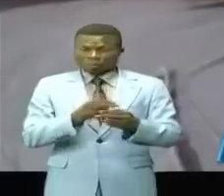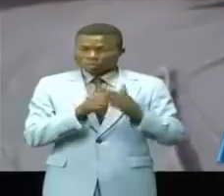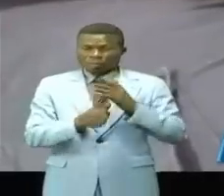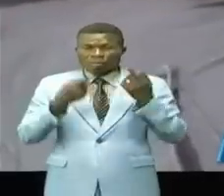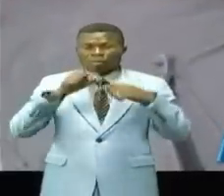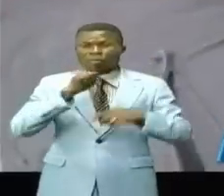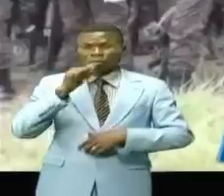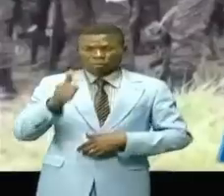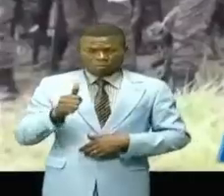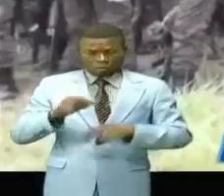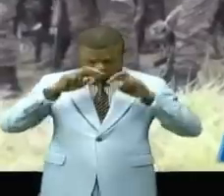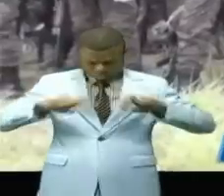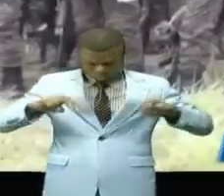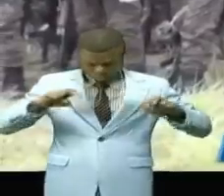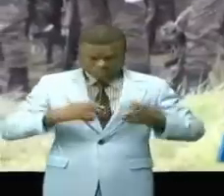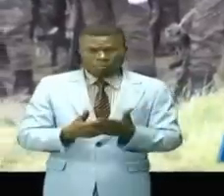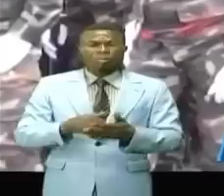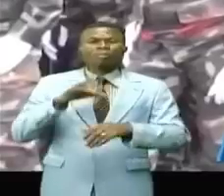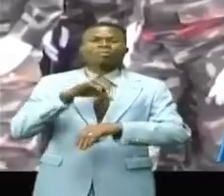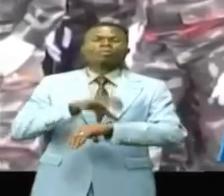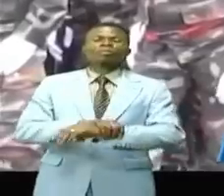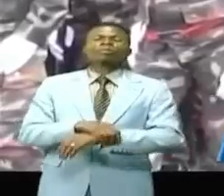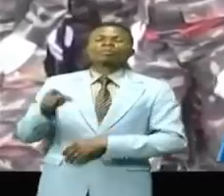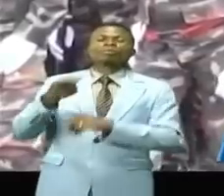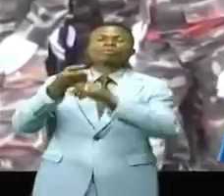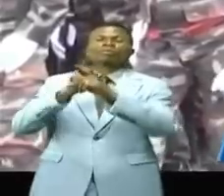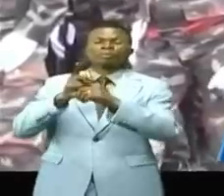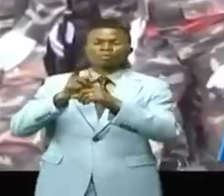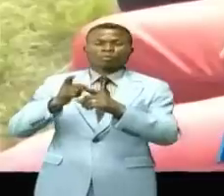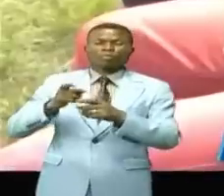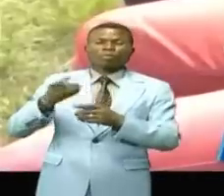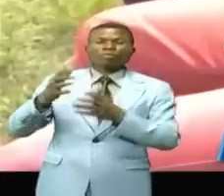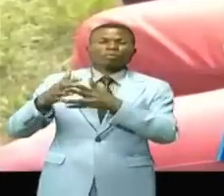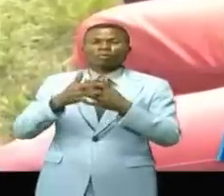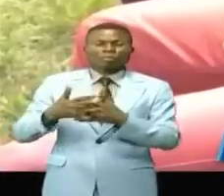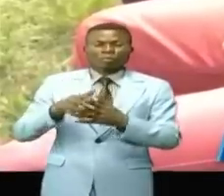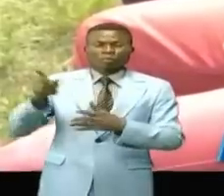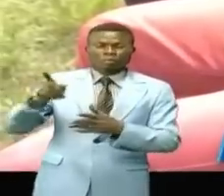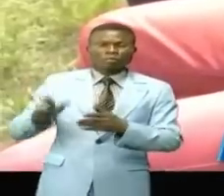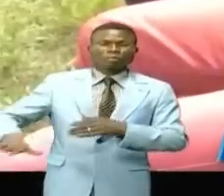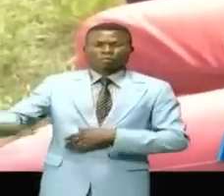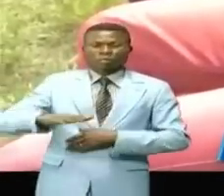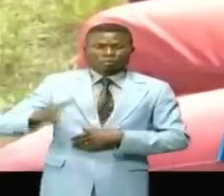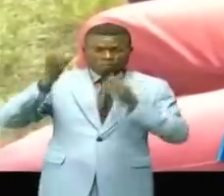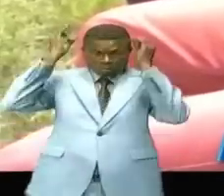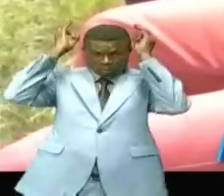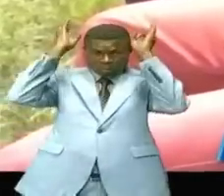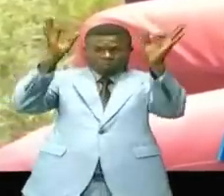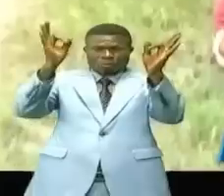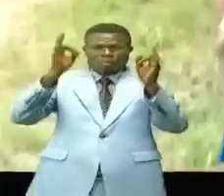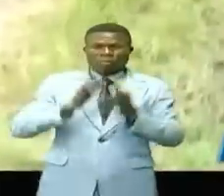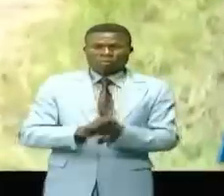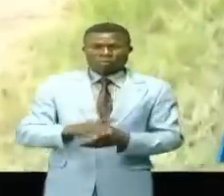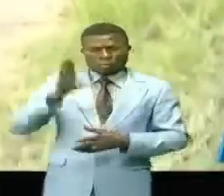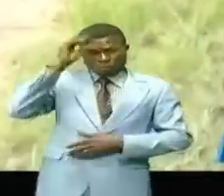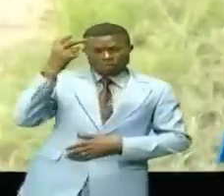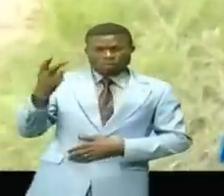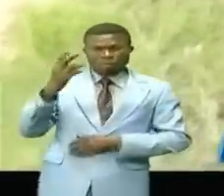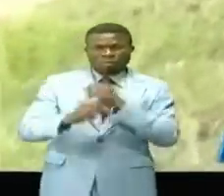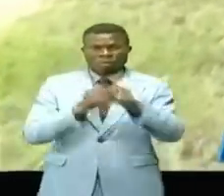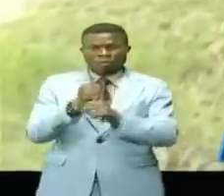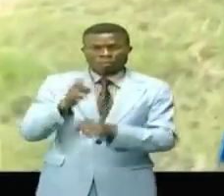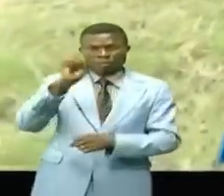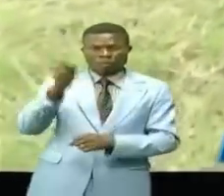pour besoin d'enquête, sont tombés dans le filet de services de renseignement militaire. Deux individus de sexe masculin, âgés de 30